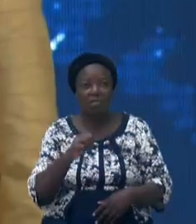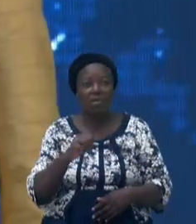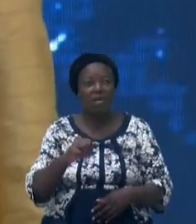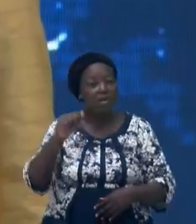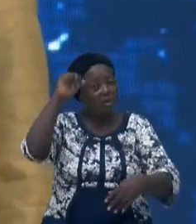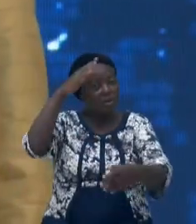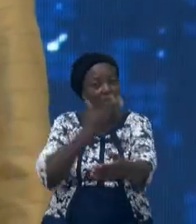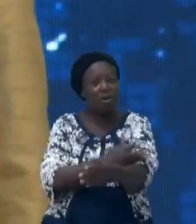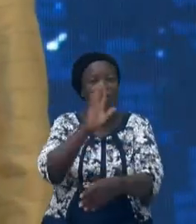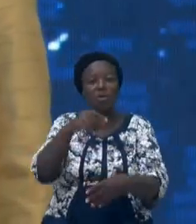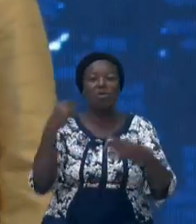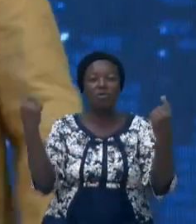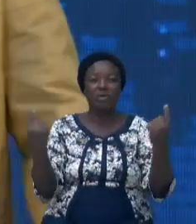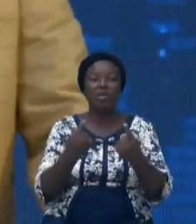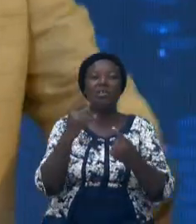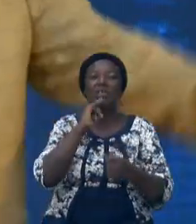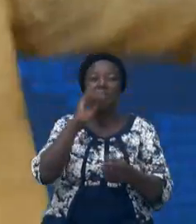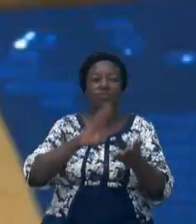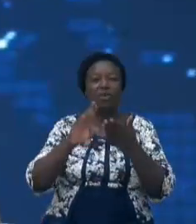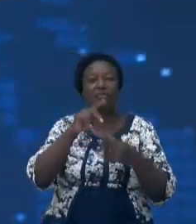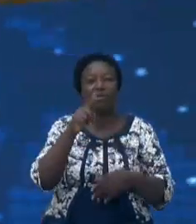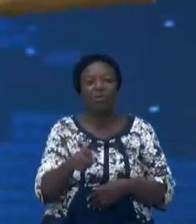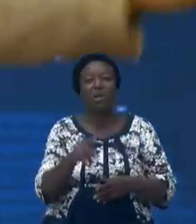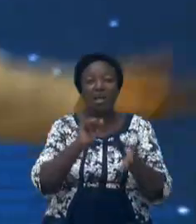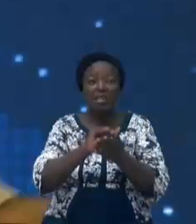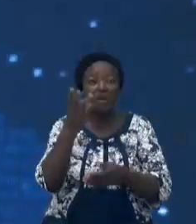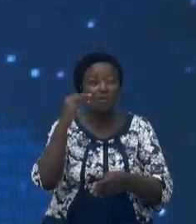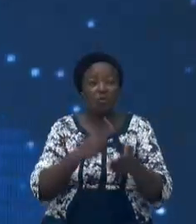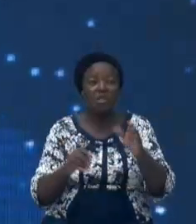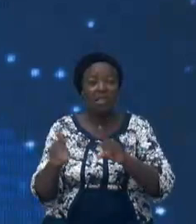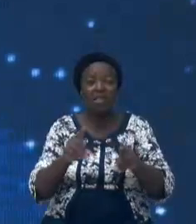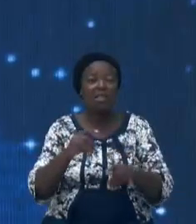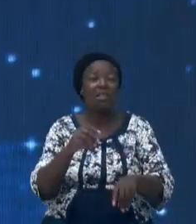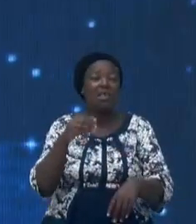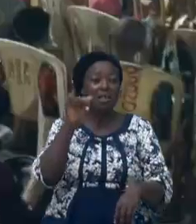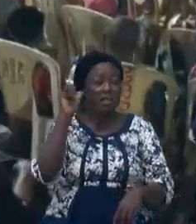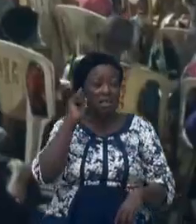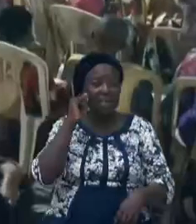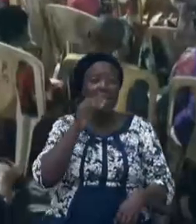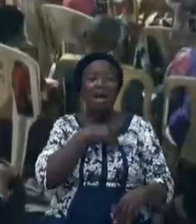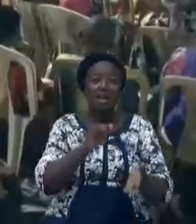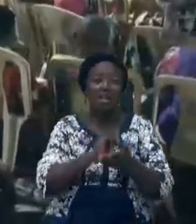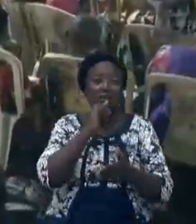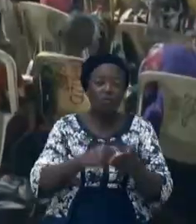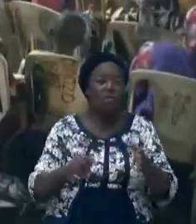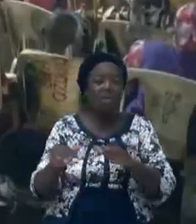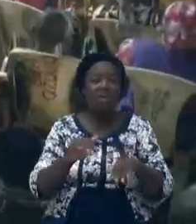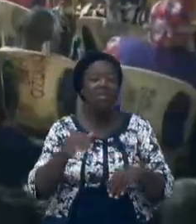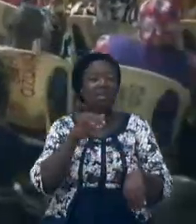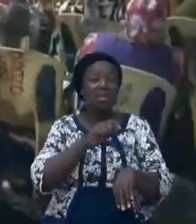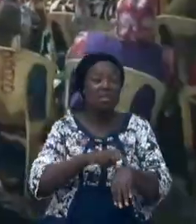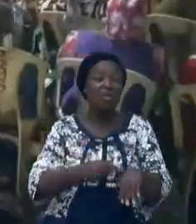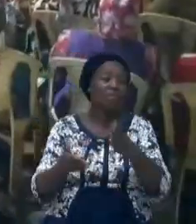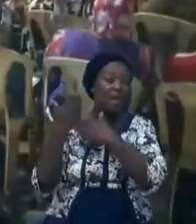a dépêché deux sont pardonnés c'est ce qu'il a fait hier se situe devant qu'on fait aujourd'hui c'est ce qu'il a fait